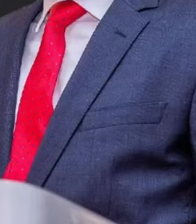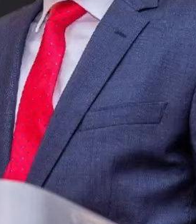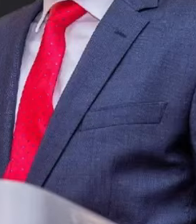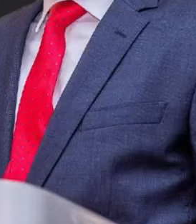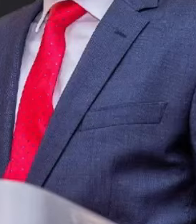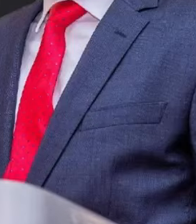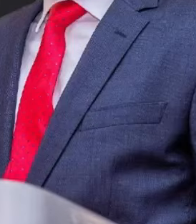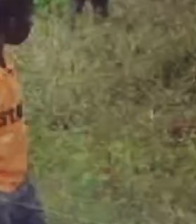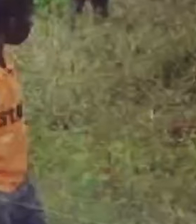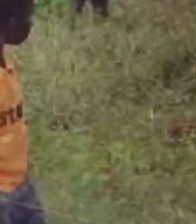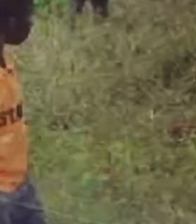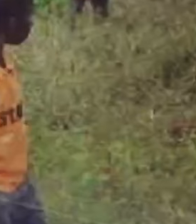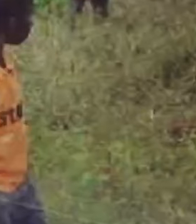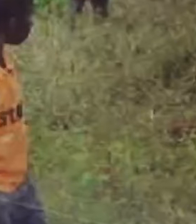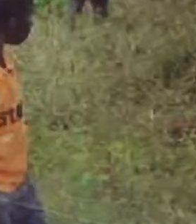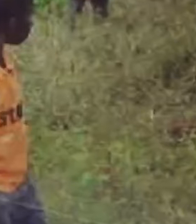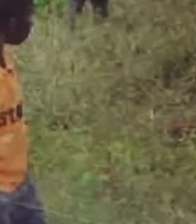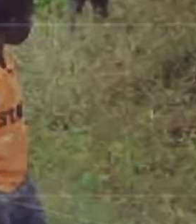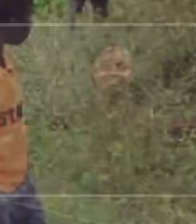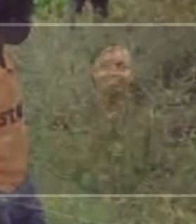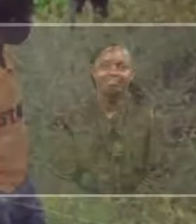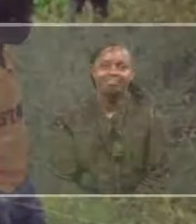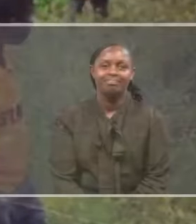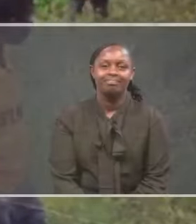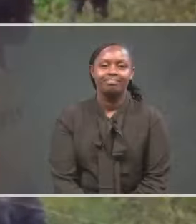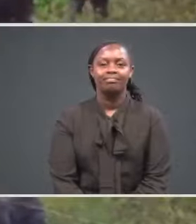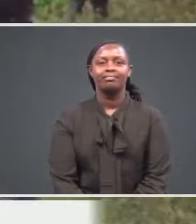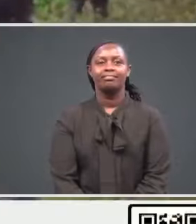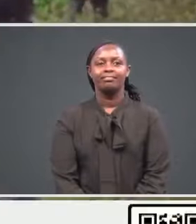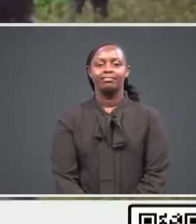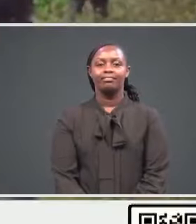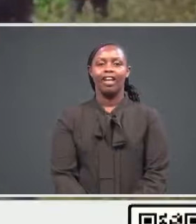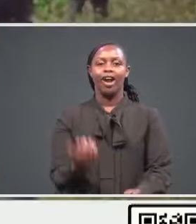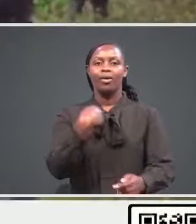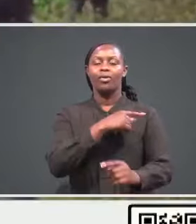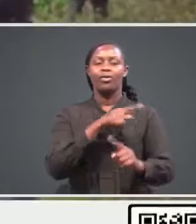Ni taarifa ambayo tunafuatilia kwa